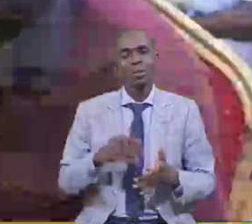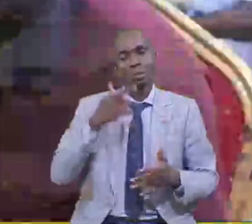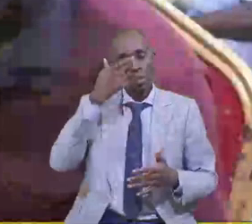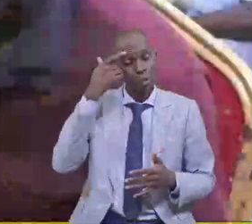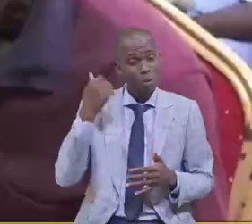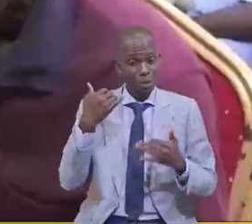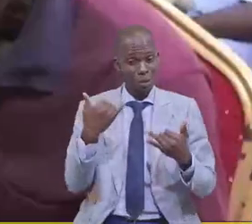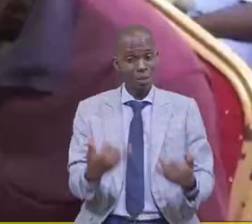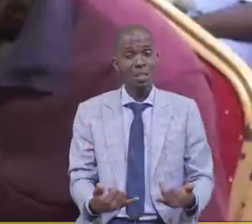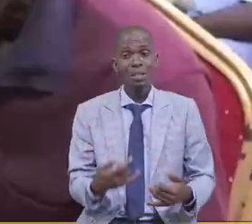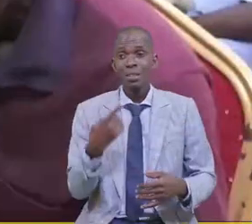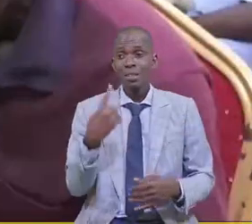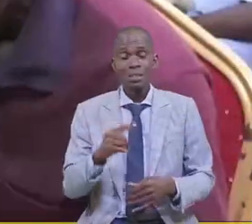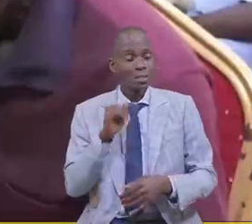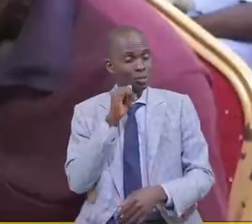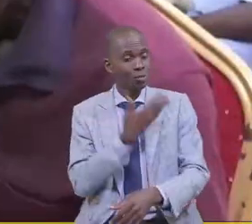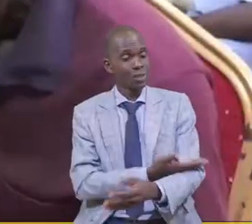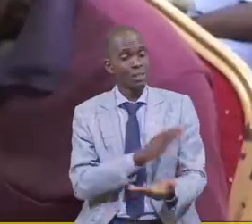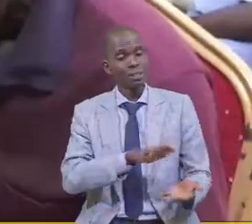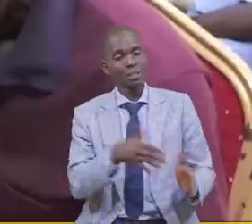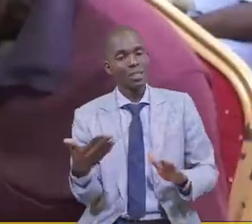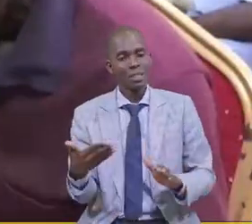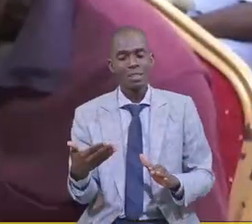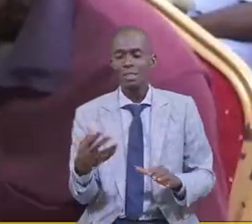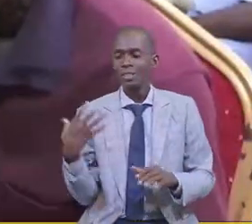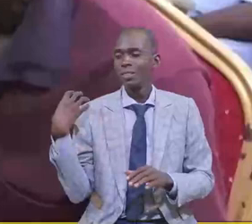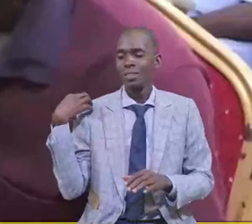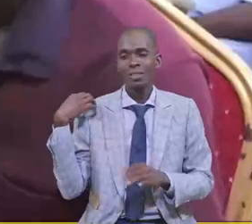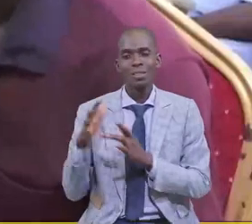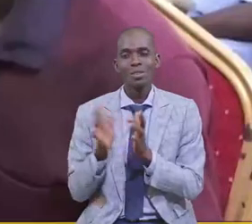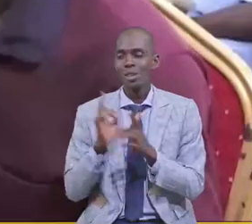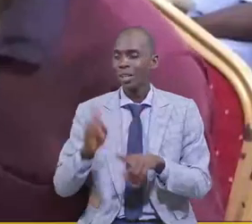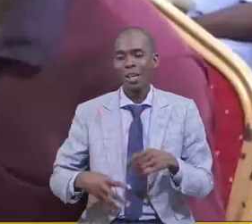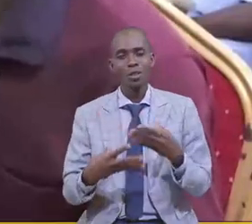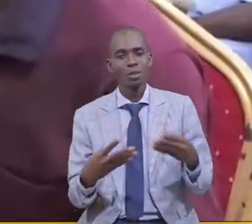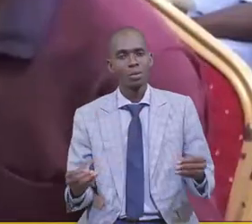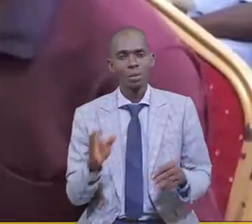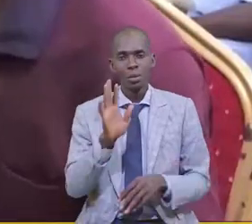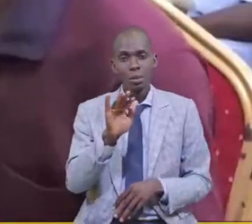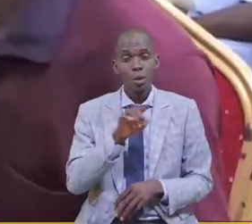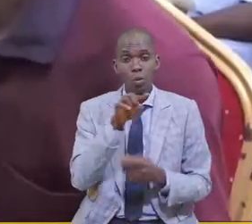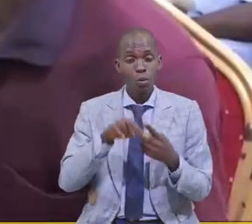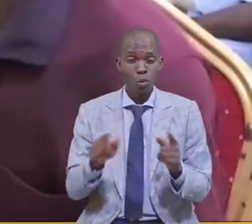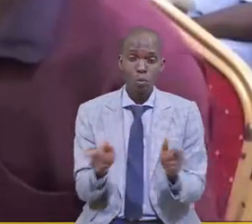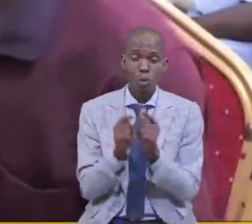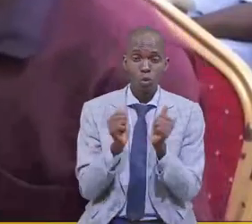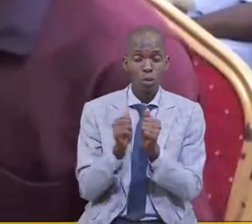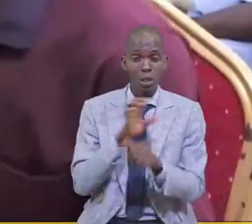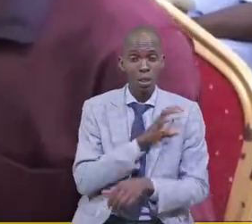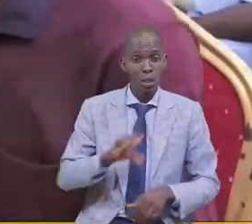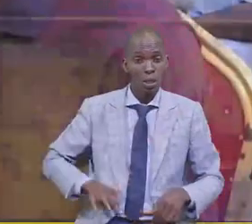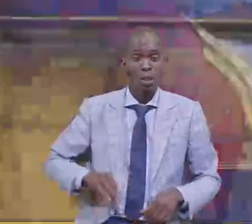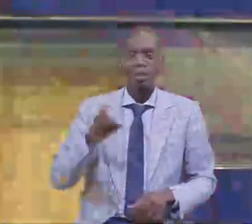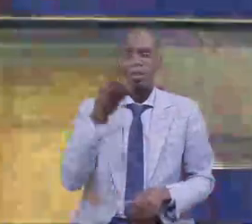Alors, c'est aller au-delà de la solution. Lorsque vous venez à Christ, il n'y a pas de problème dans